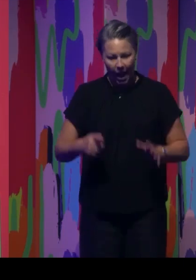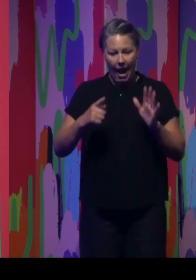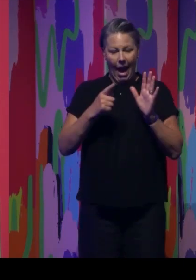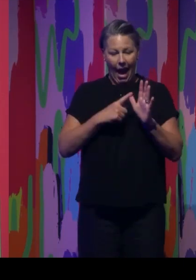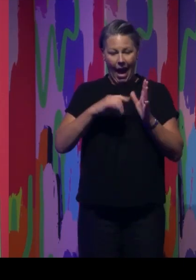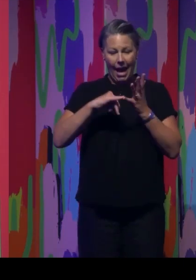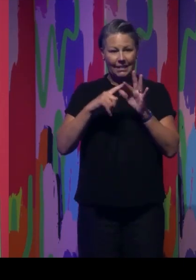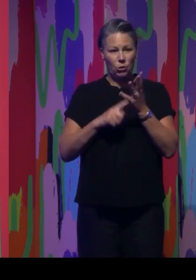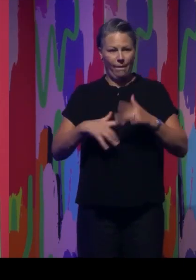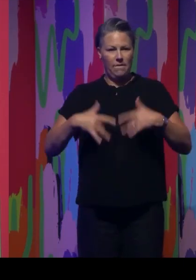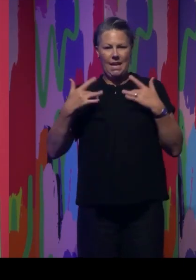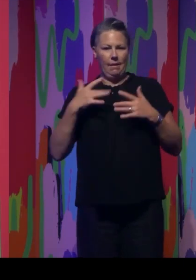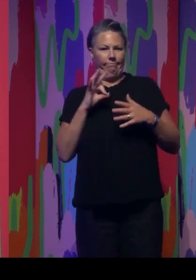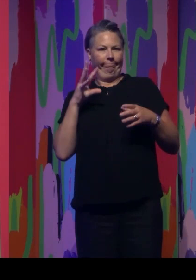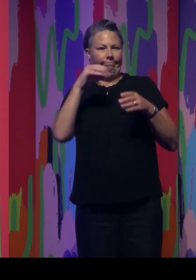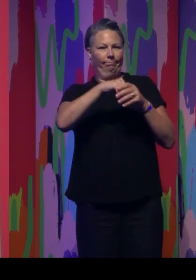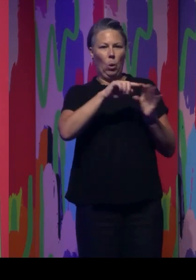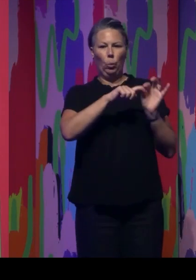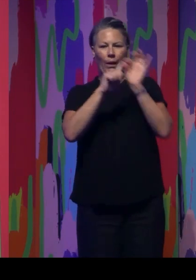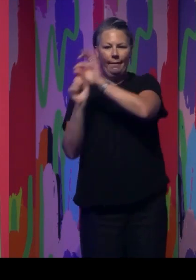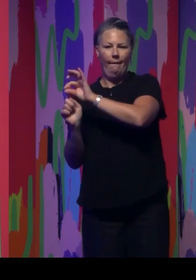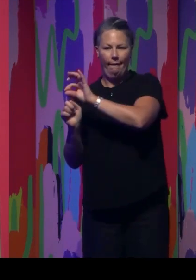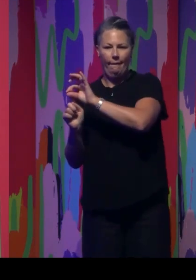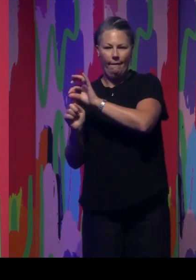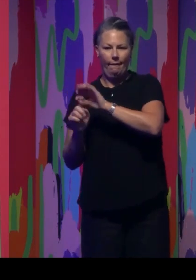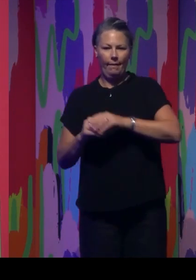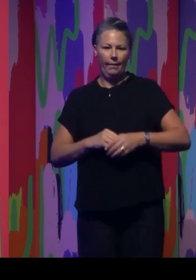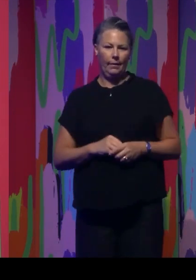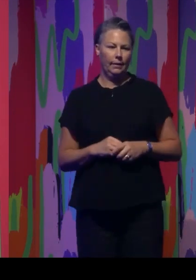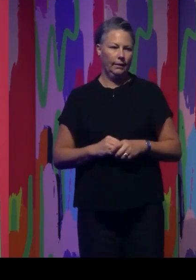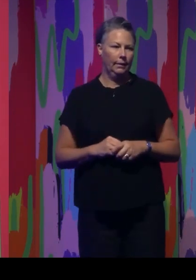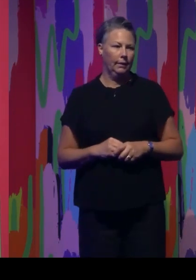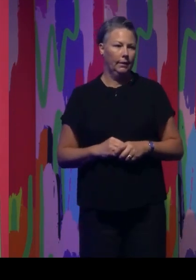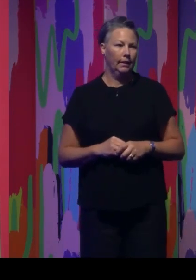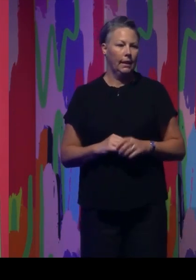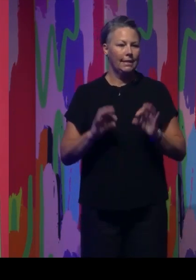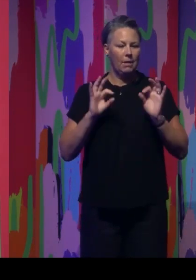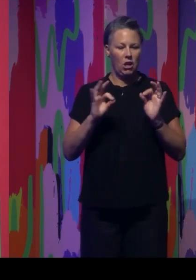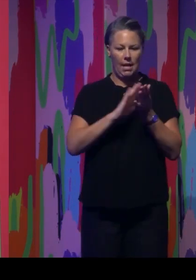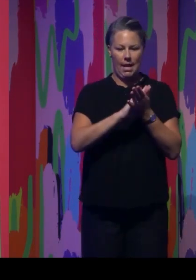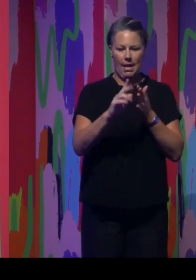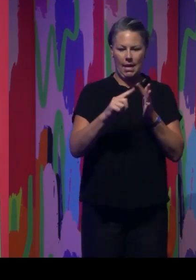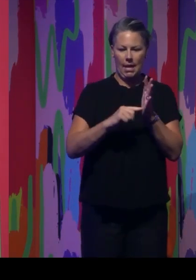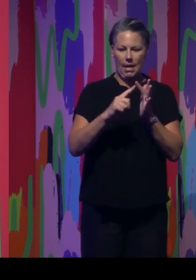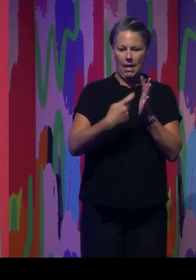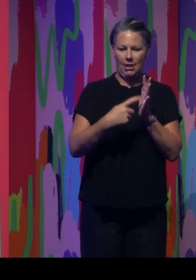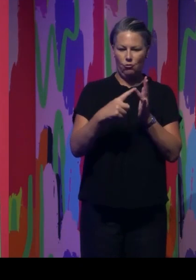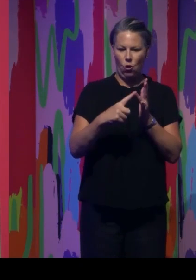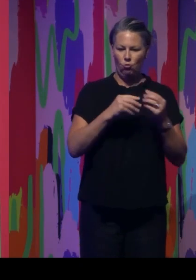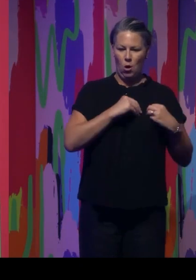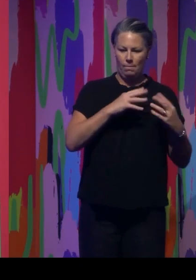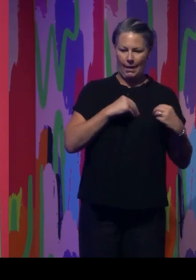community as especially hetero romantic and biromantic especially hetero romantic and